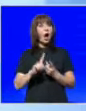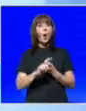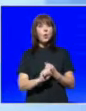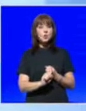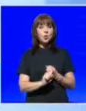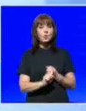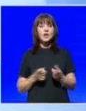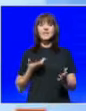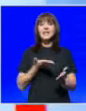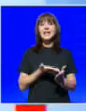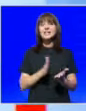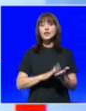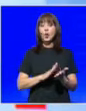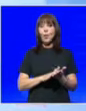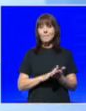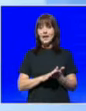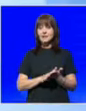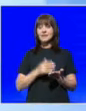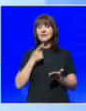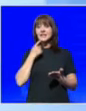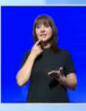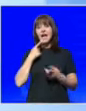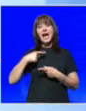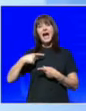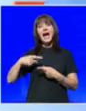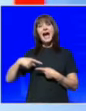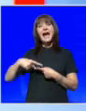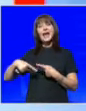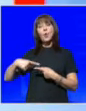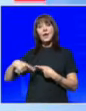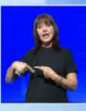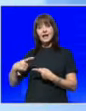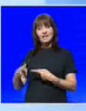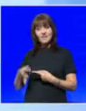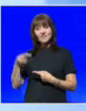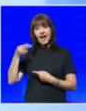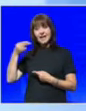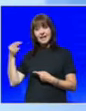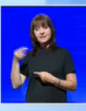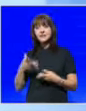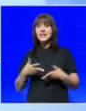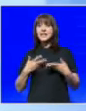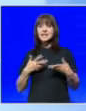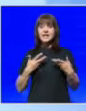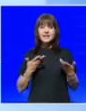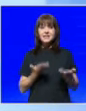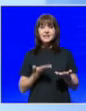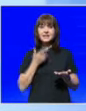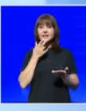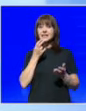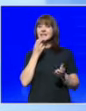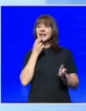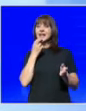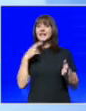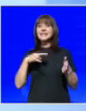Козлодуй внесе документи в Агенцията за ядрено регулиране за така искане за зареждане